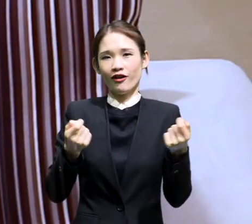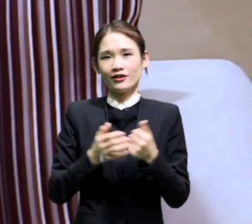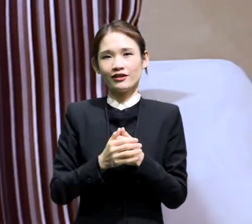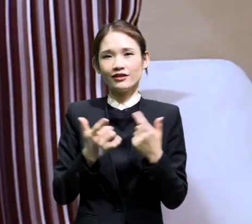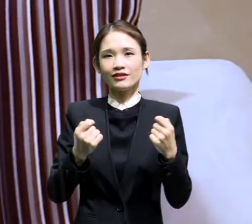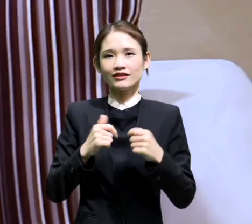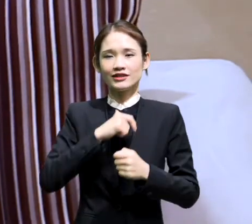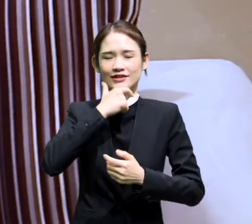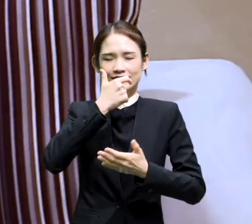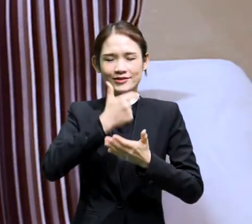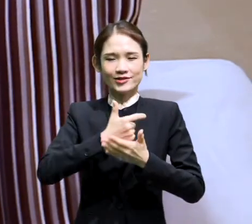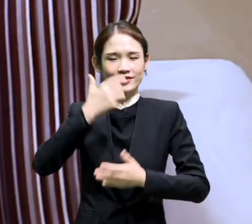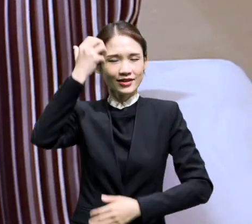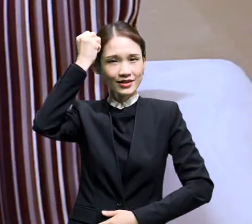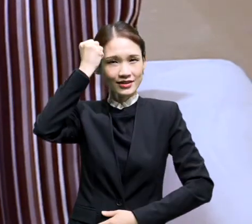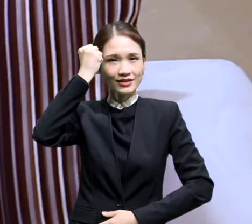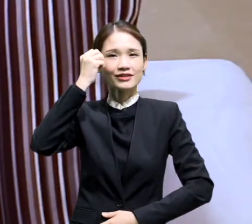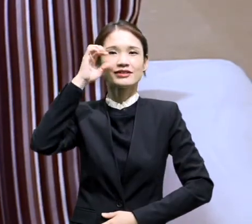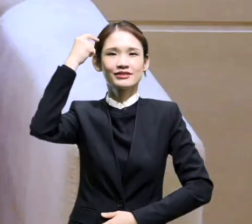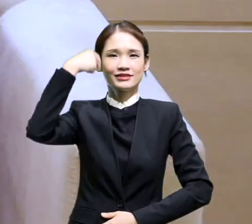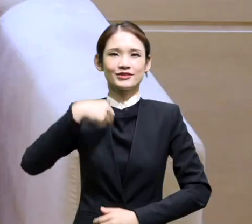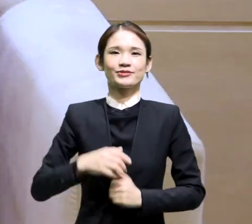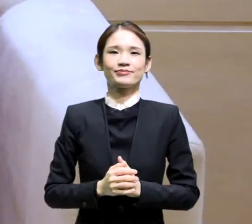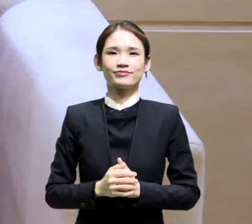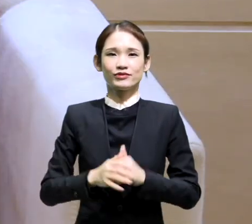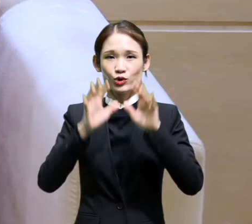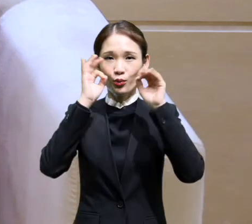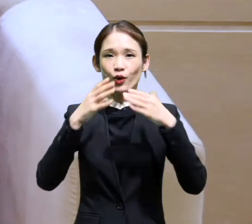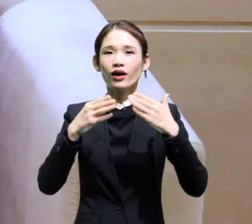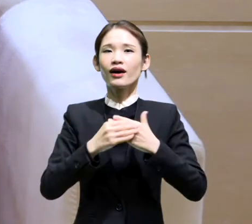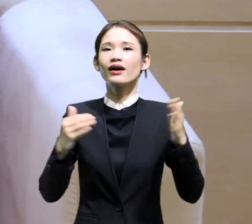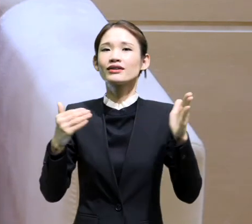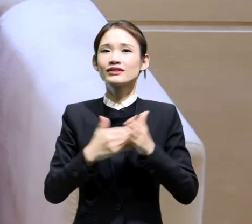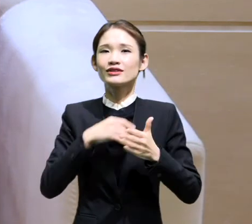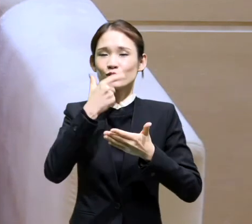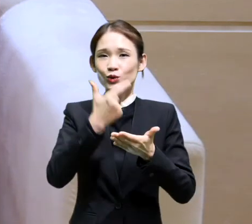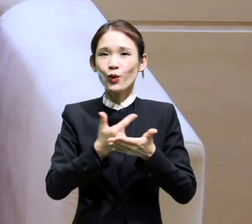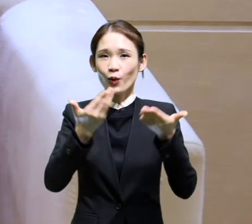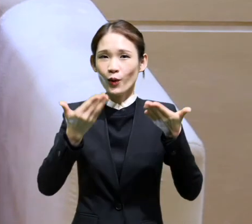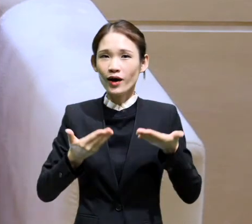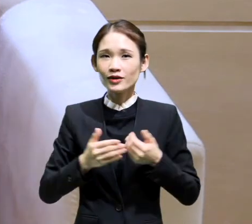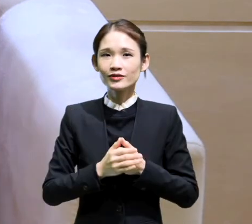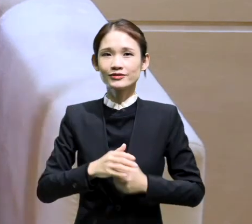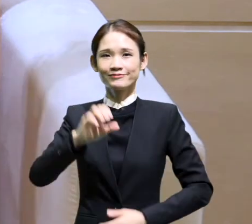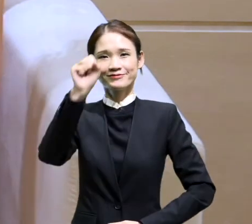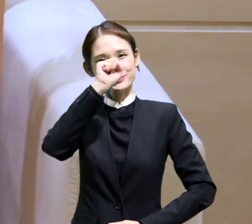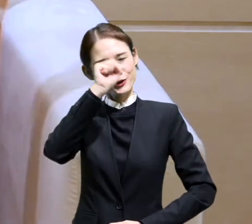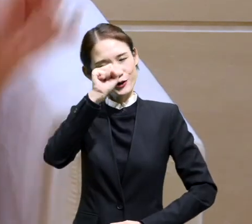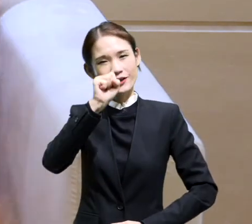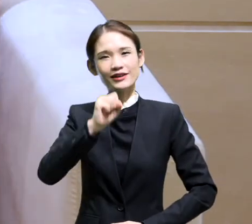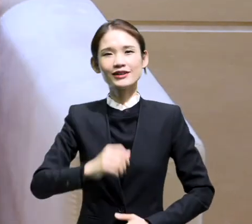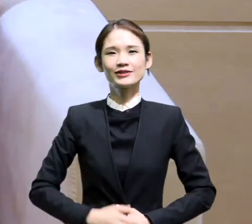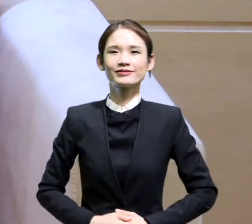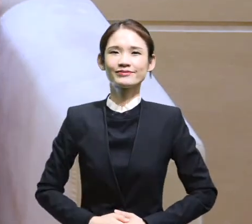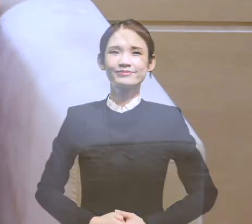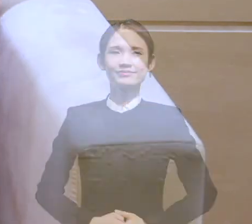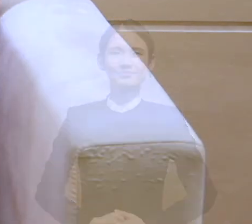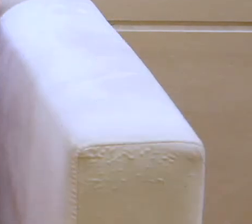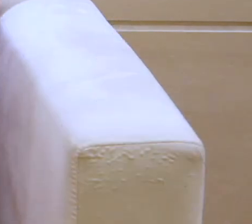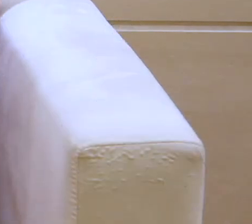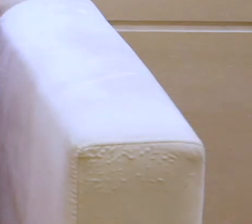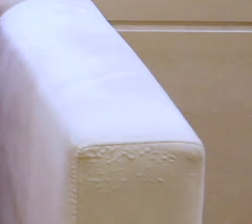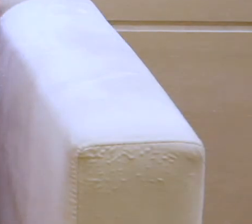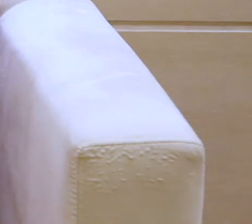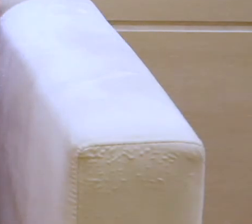이런 것들에 대해서 되게 인상 깊게 봤습니다. 보다를 마친 소감? 좋다.